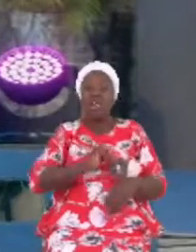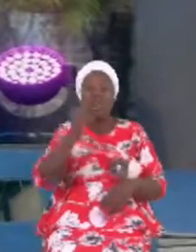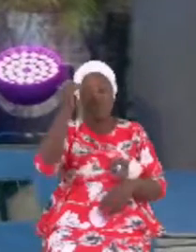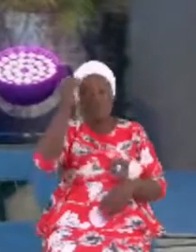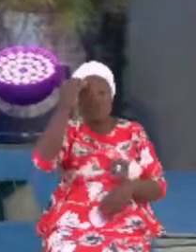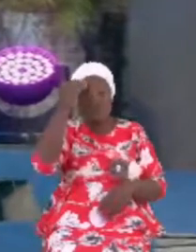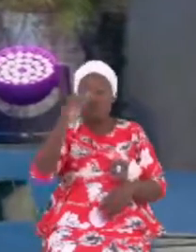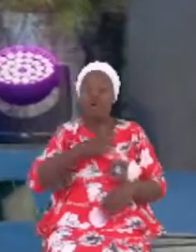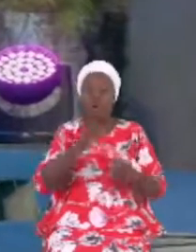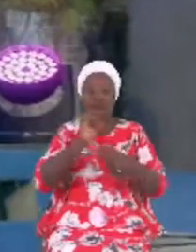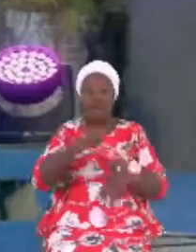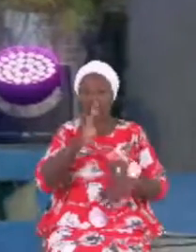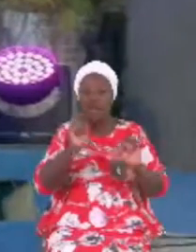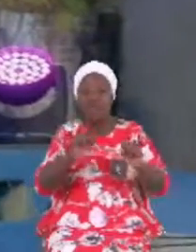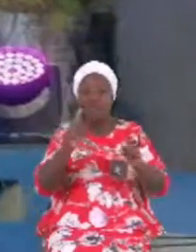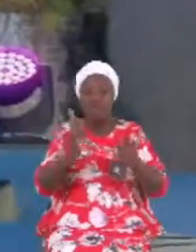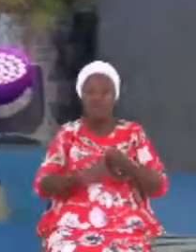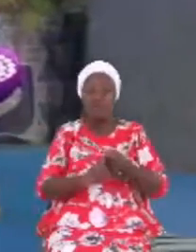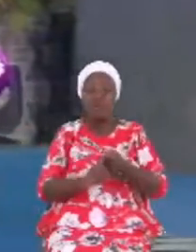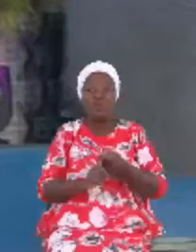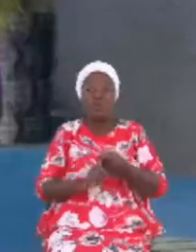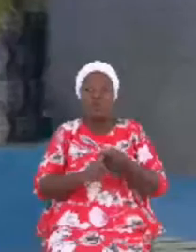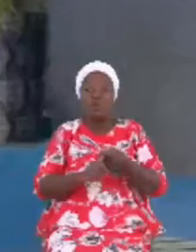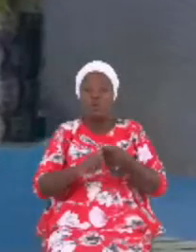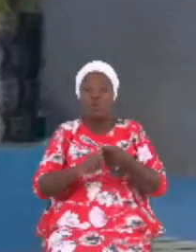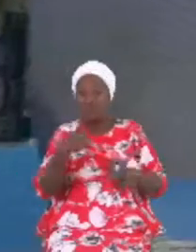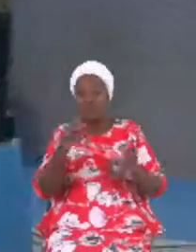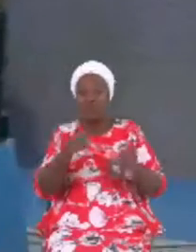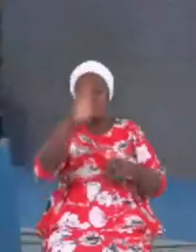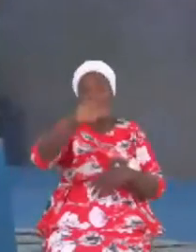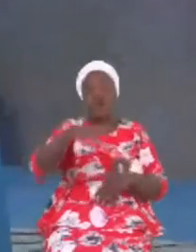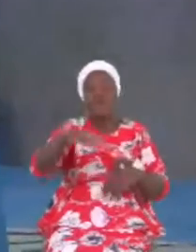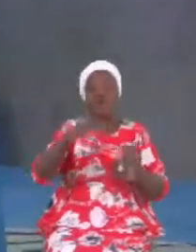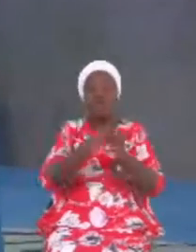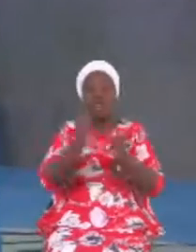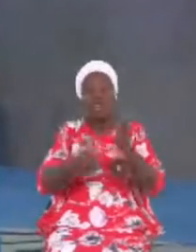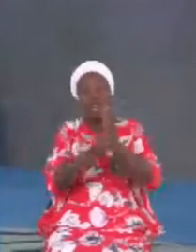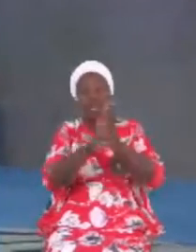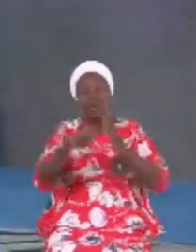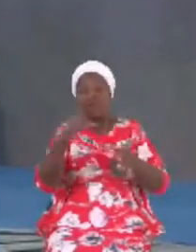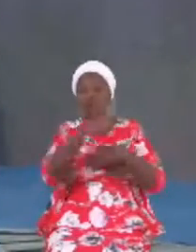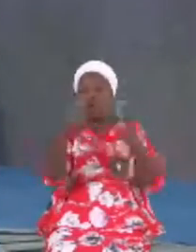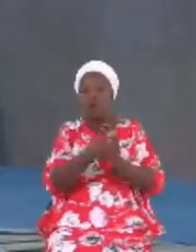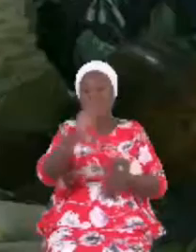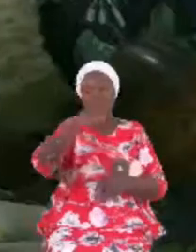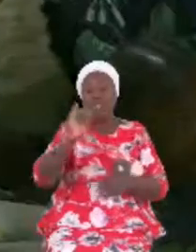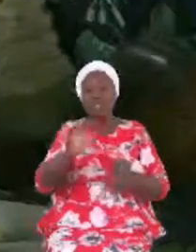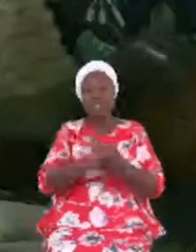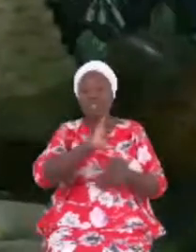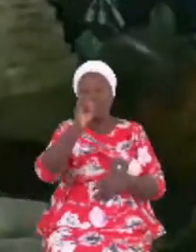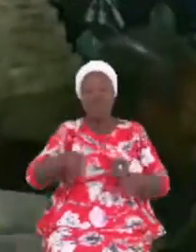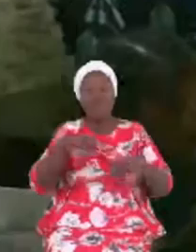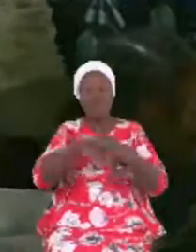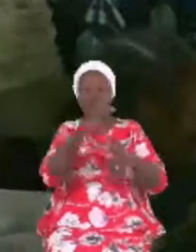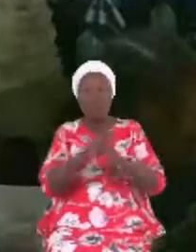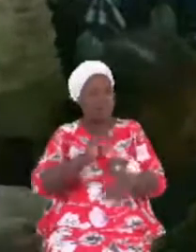je pouvais peindre avec l'habileté de tous les peintres qui ont jamais vécu dans le monde,